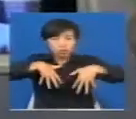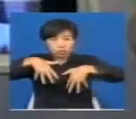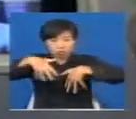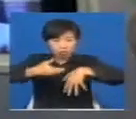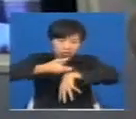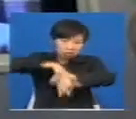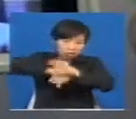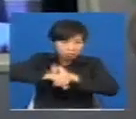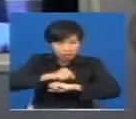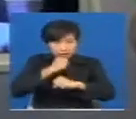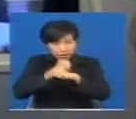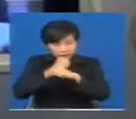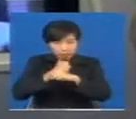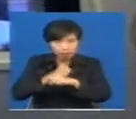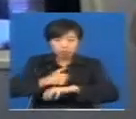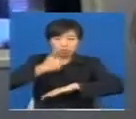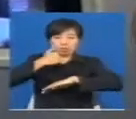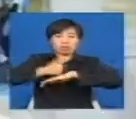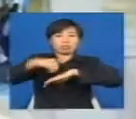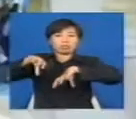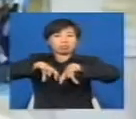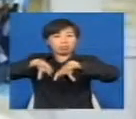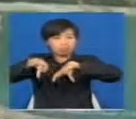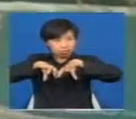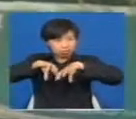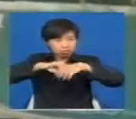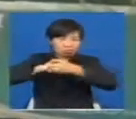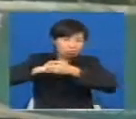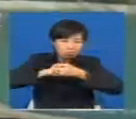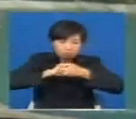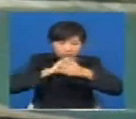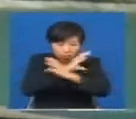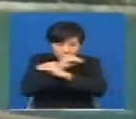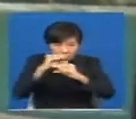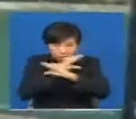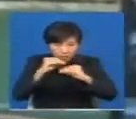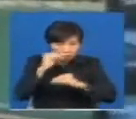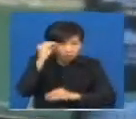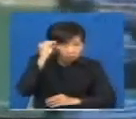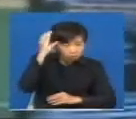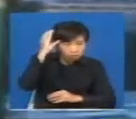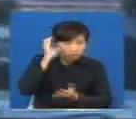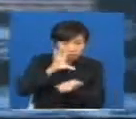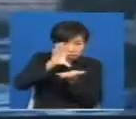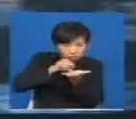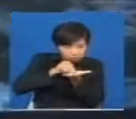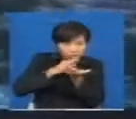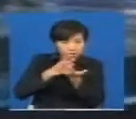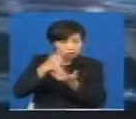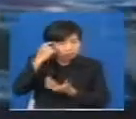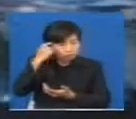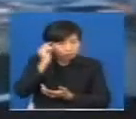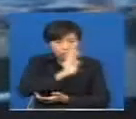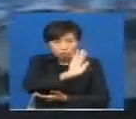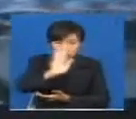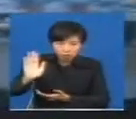ฏิบัติและผู้บริหารเกี่ยวกับแนวคิดข้อมูลและองค์ความรู้รวมถึงวิธีการดำเนินงาน